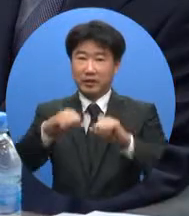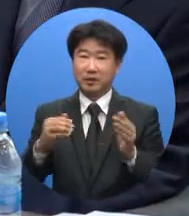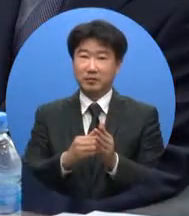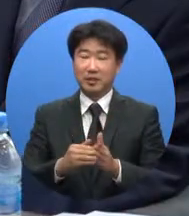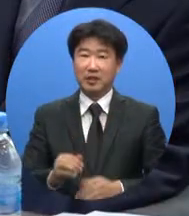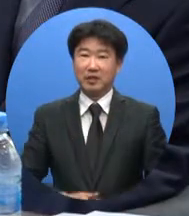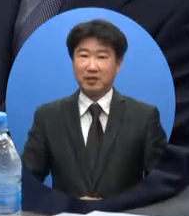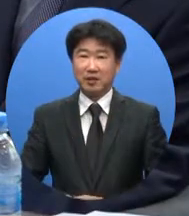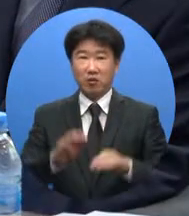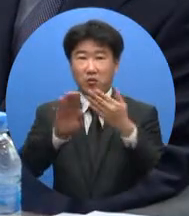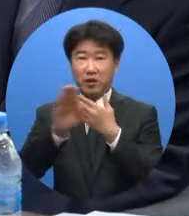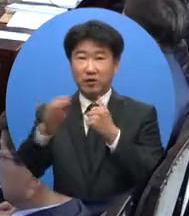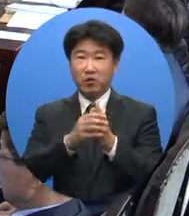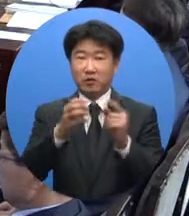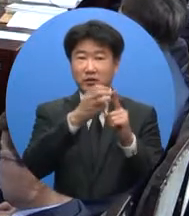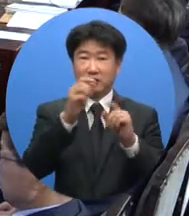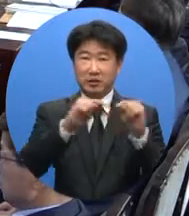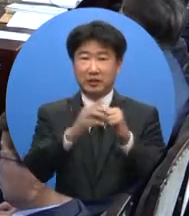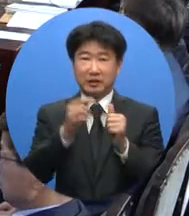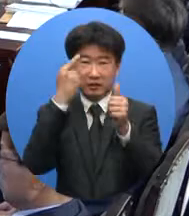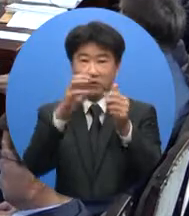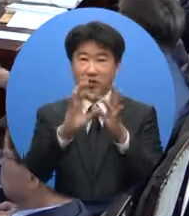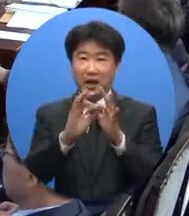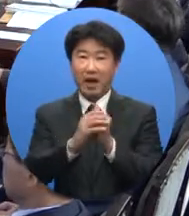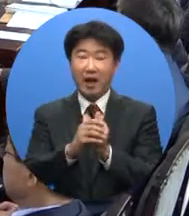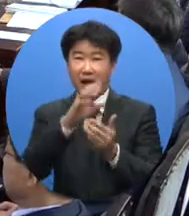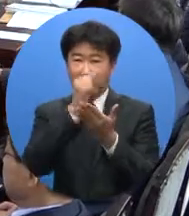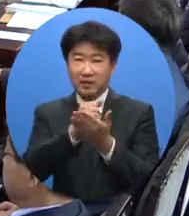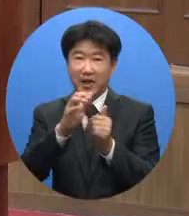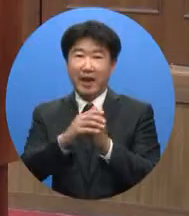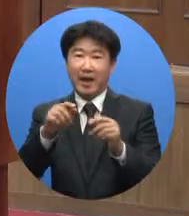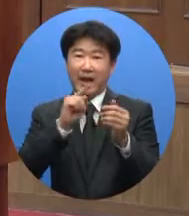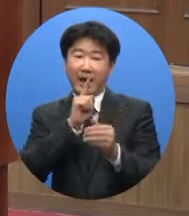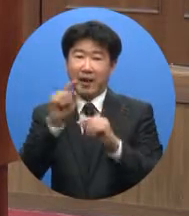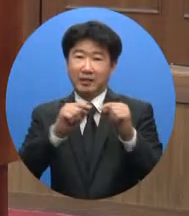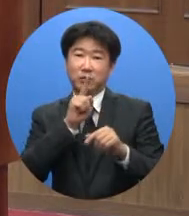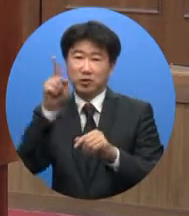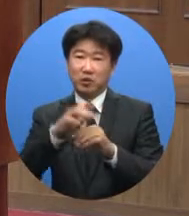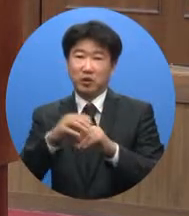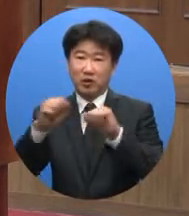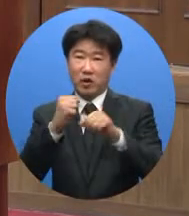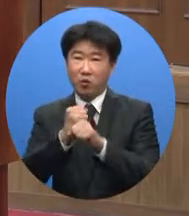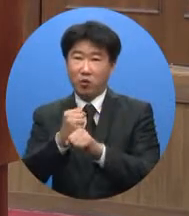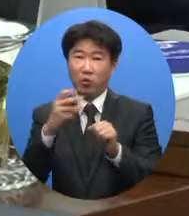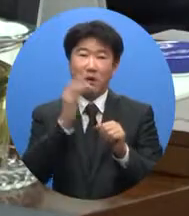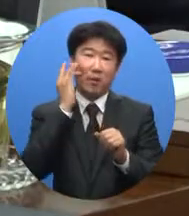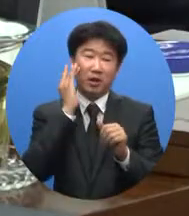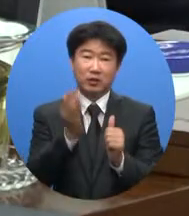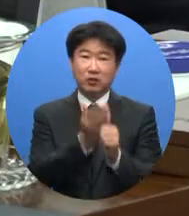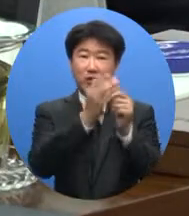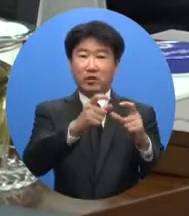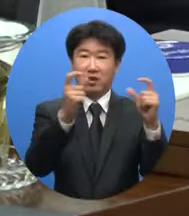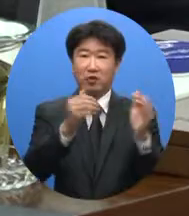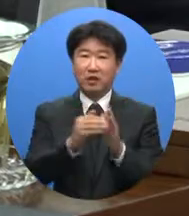채택했습니다. 이 밖에도 군정질문을 통해 합리적 행정소송 이행과 양봉사용농가 지원 확대, 인구증가